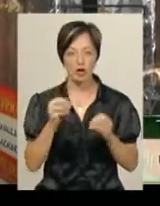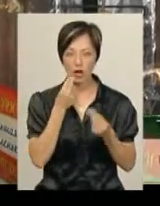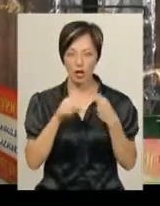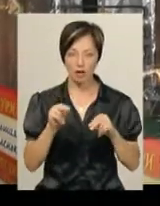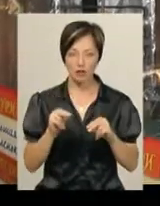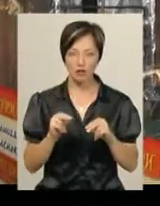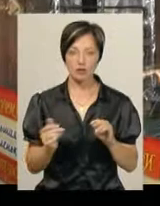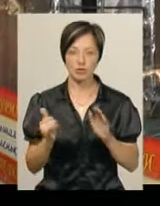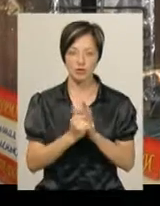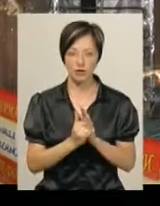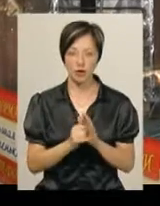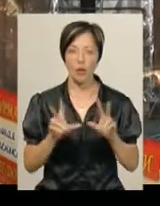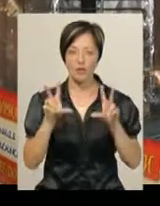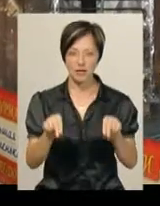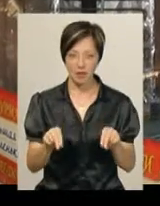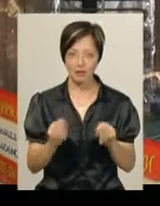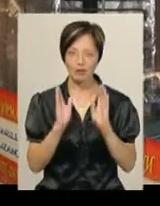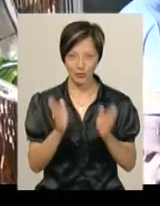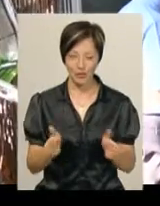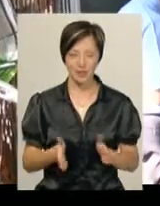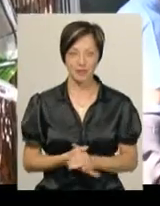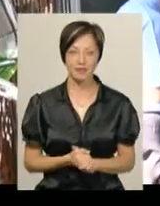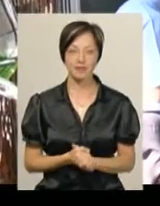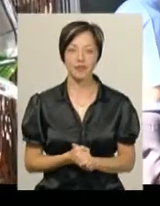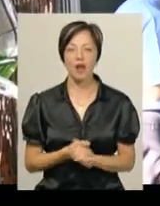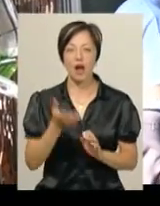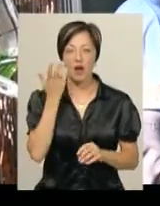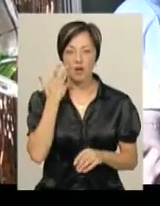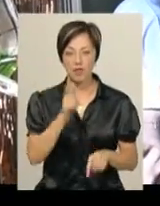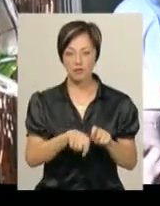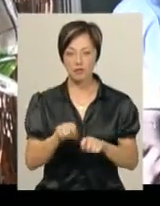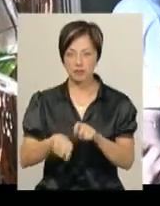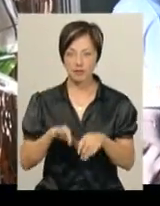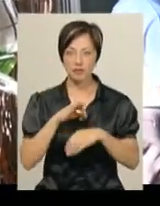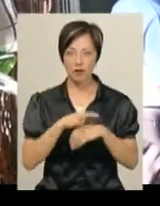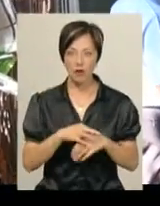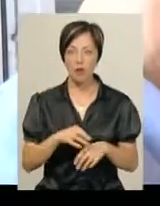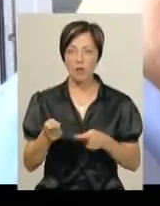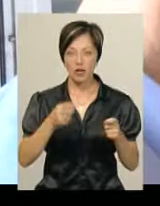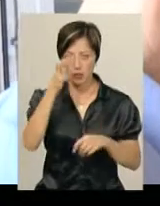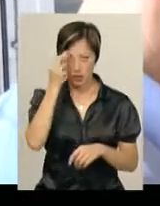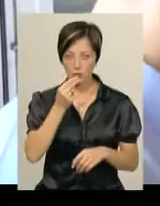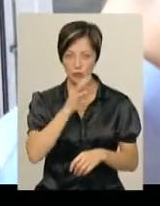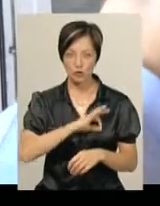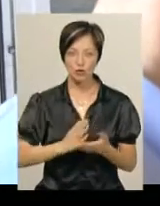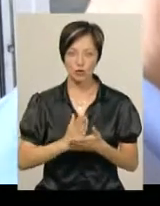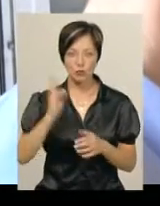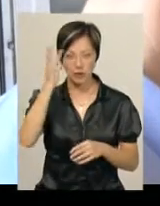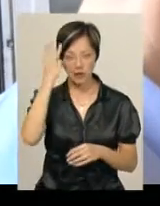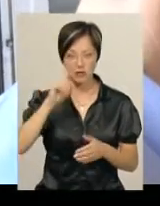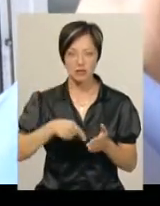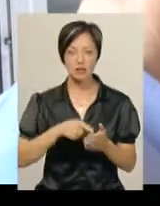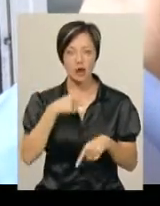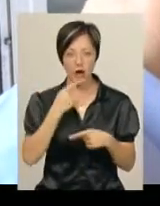поставити. Обіцяю, він буде». Після проведення рейду заступник начальника управління Держпродспоживслужби у місті Хмельницькому Сергій